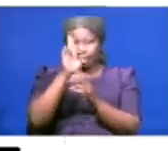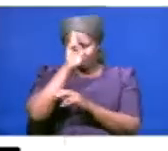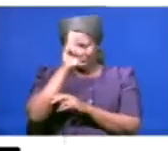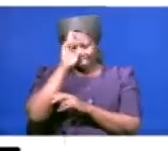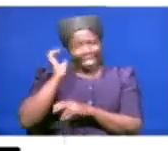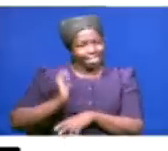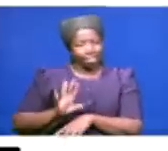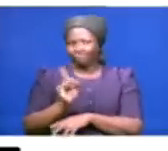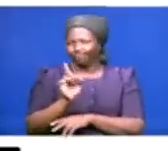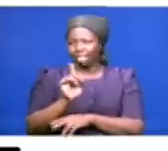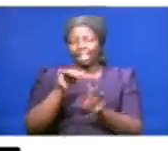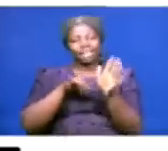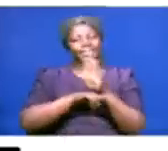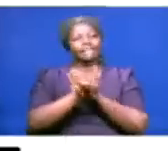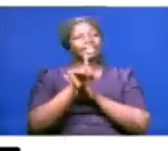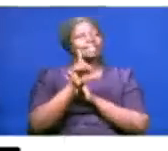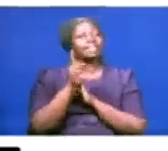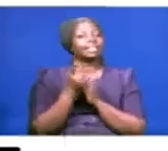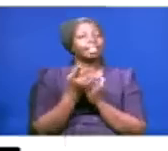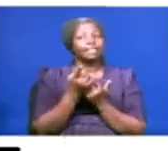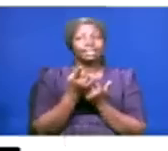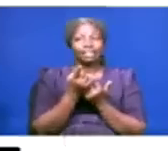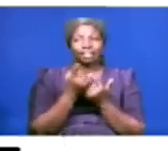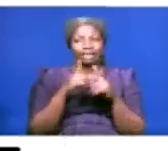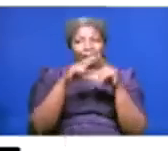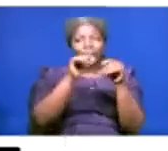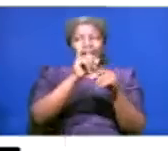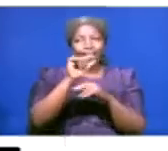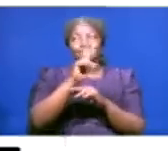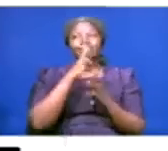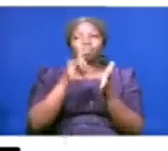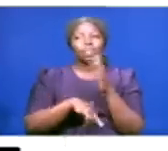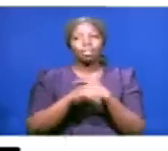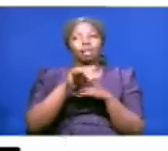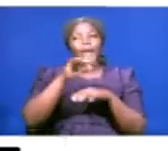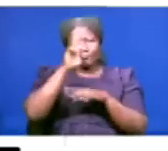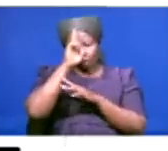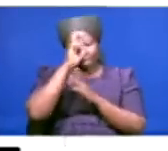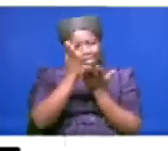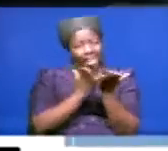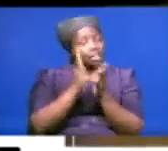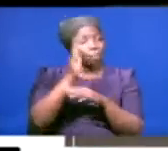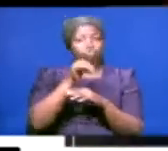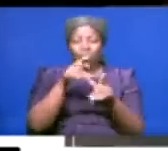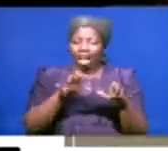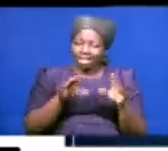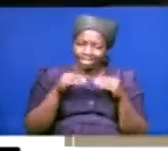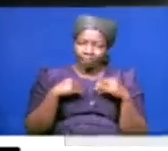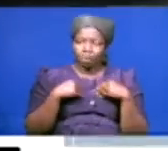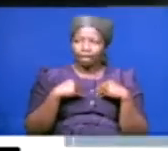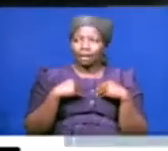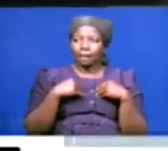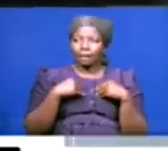Koome amesema kuwa huduma ya polisi haitawavumilia maofisa wanaokiuka kanuni au kutumia visivyo mamlaka. Ingia kwa hii